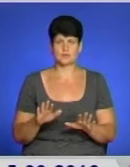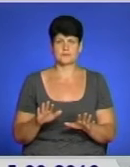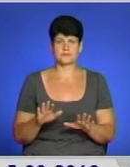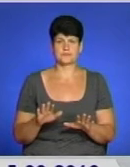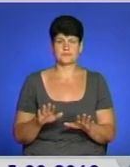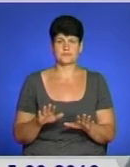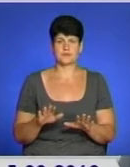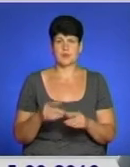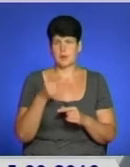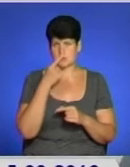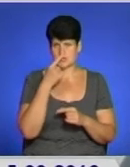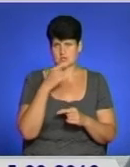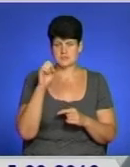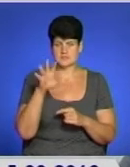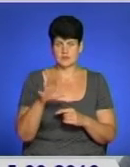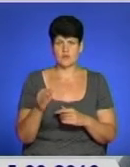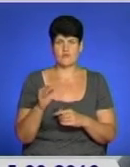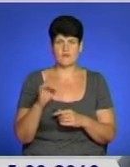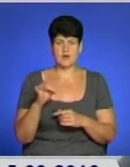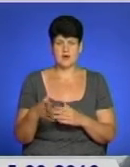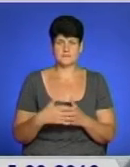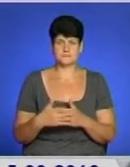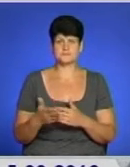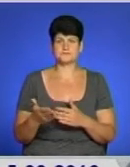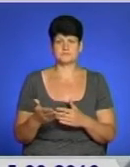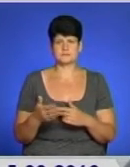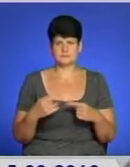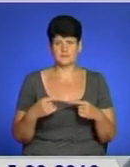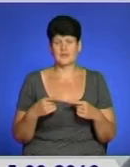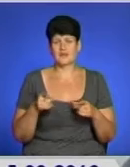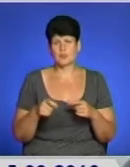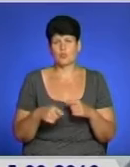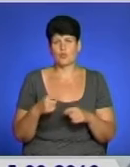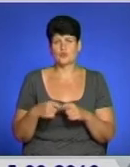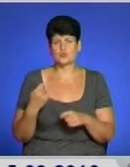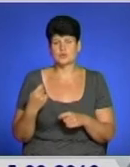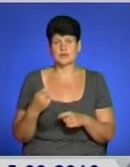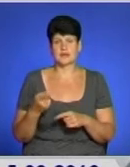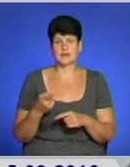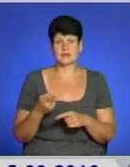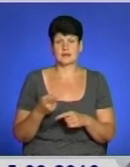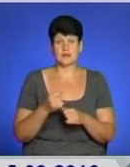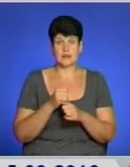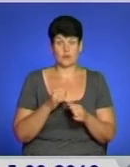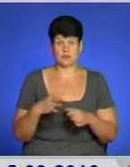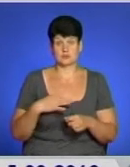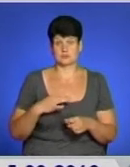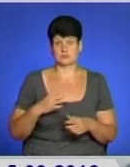не працюють лижний світлофар, інші такі порушення, при яких перевізник